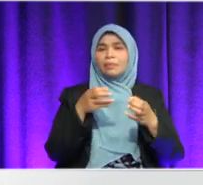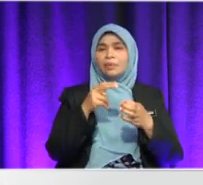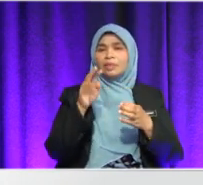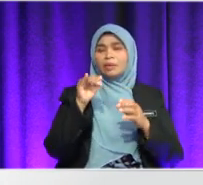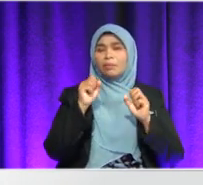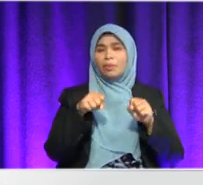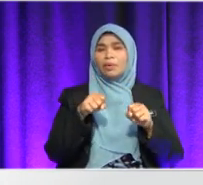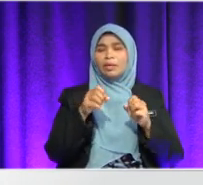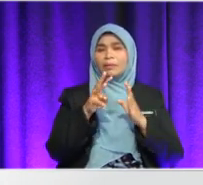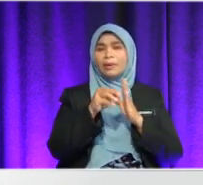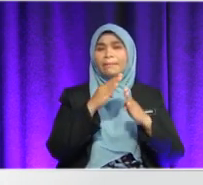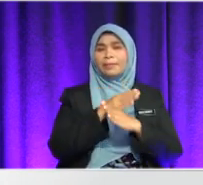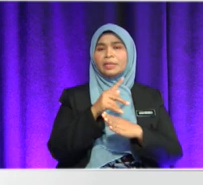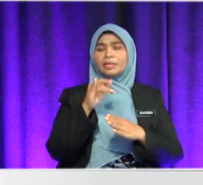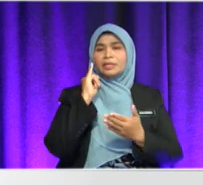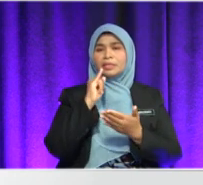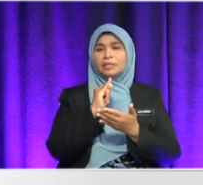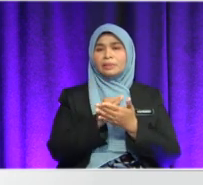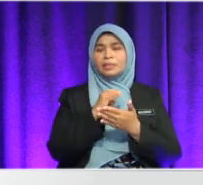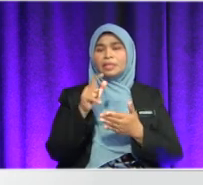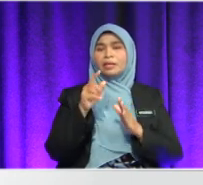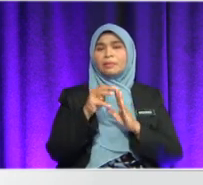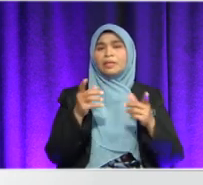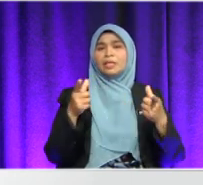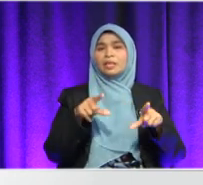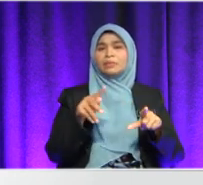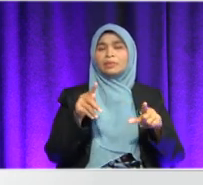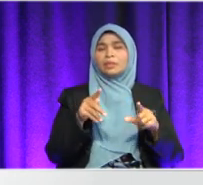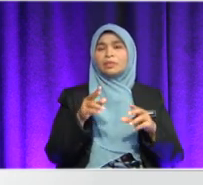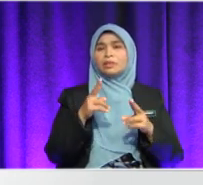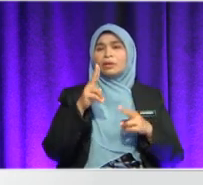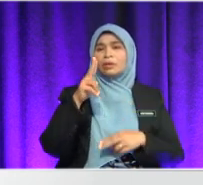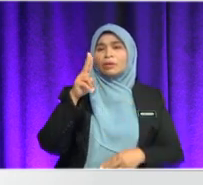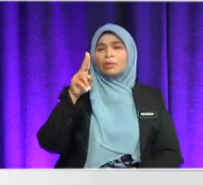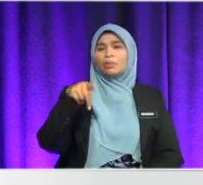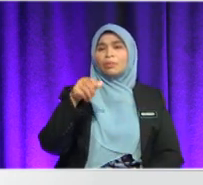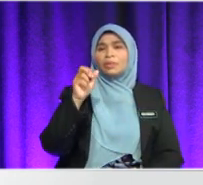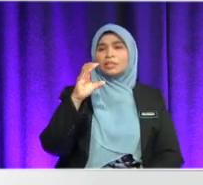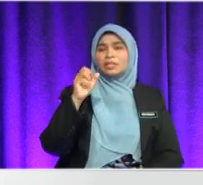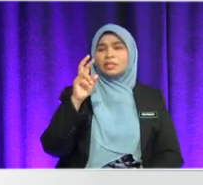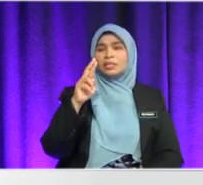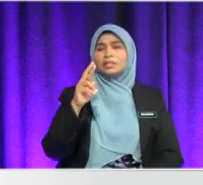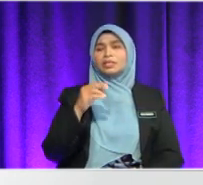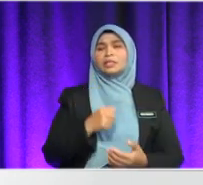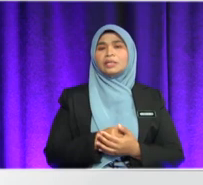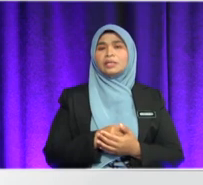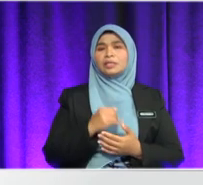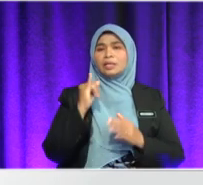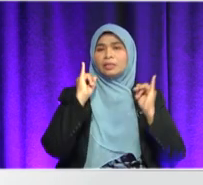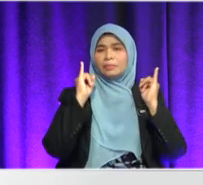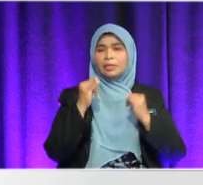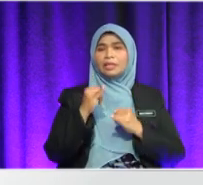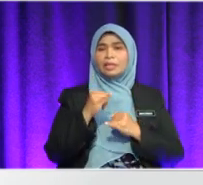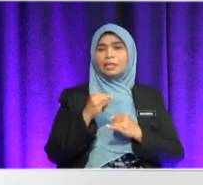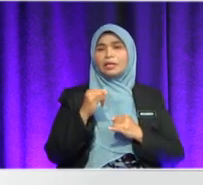membatalkan iman ialah yang pertama melakukan upacara ibadah agama lain dan yang kedua mengoyak mushaf Alquran atau